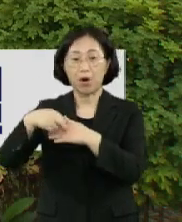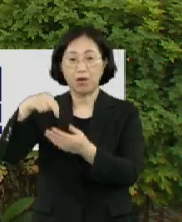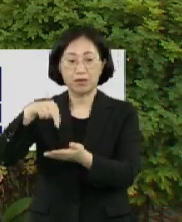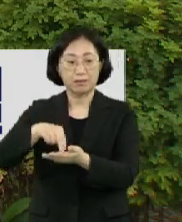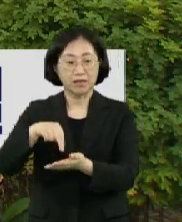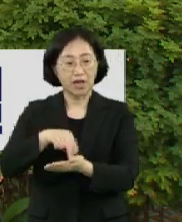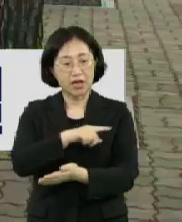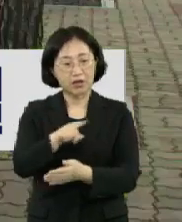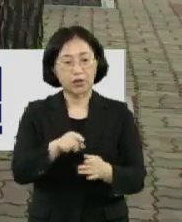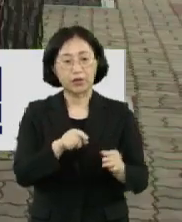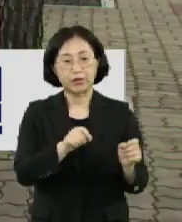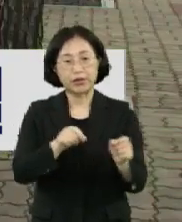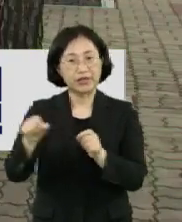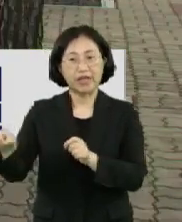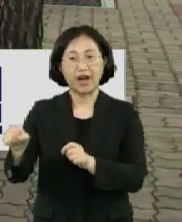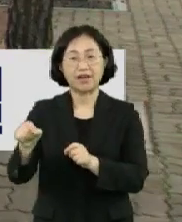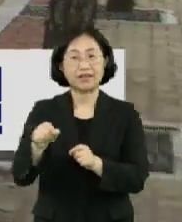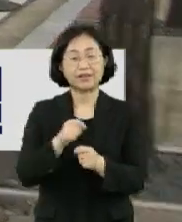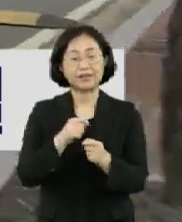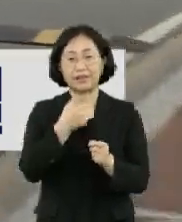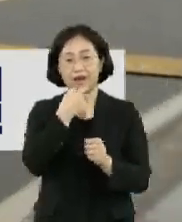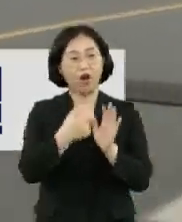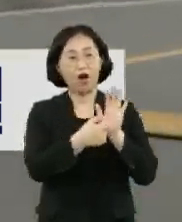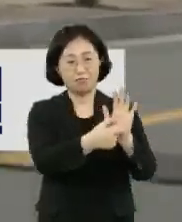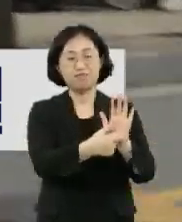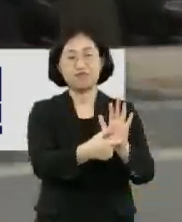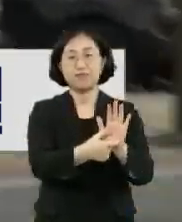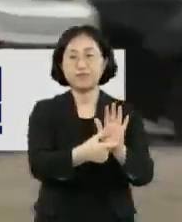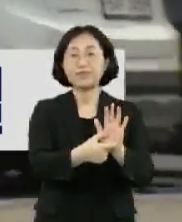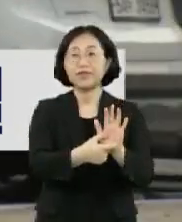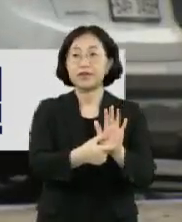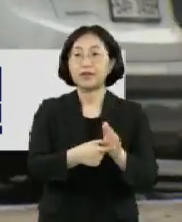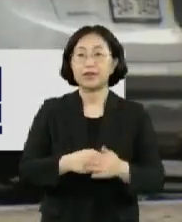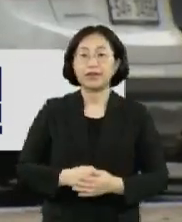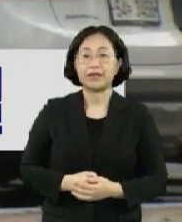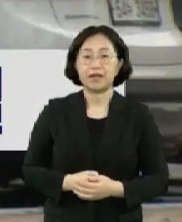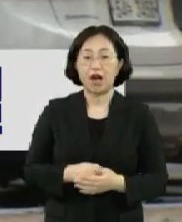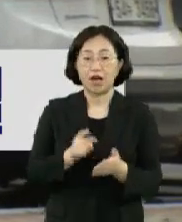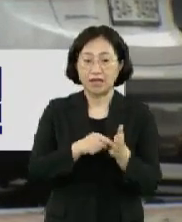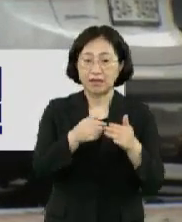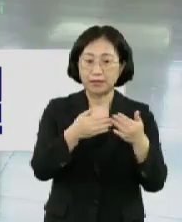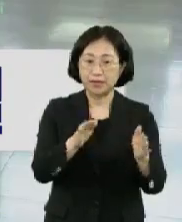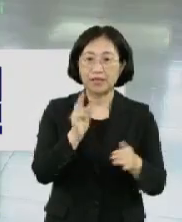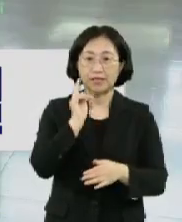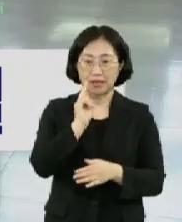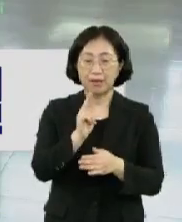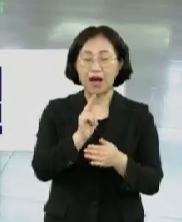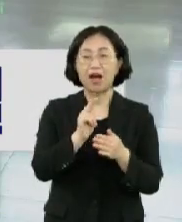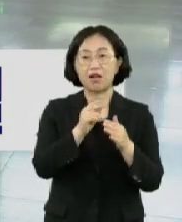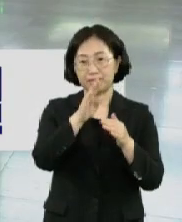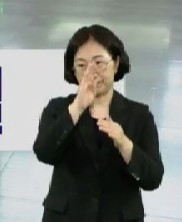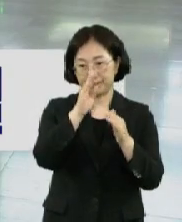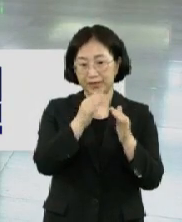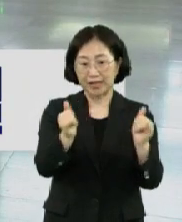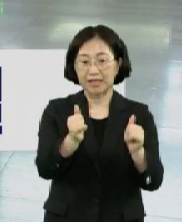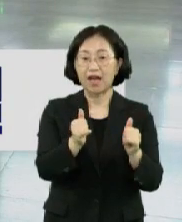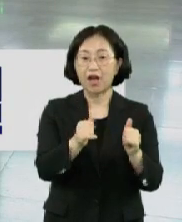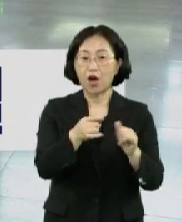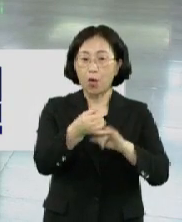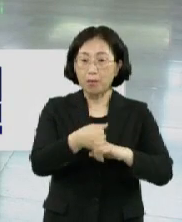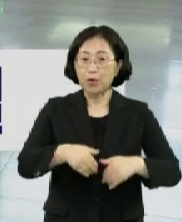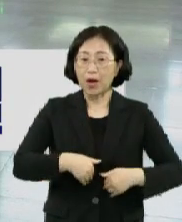측이 조정 연장을 거부해 추가 교섭을 진행할 수 없는 상황이라며 응급실과 중환자실 등 필수 인력을